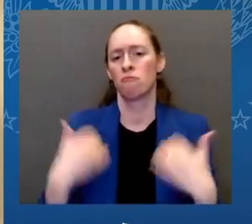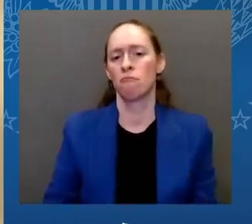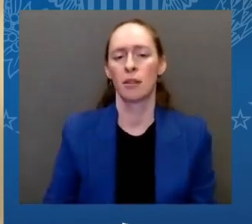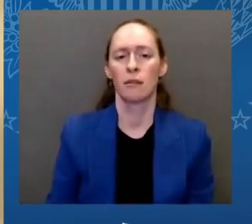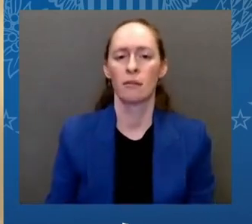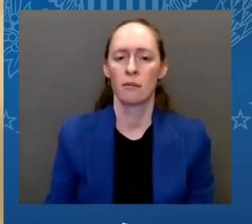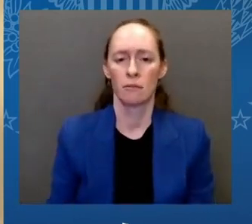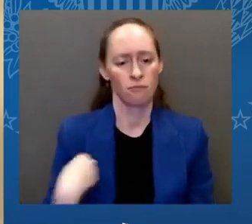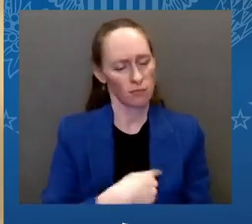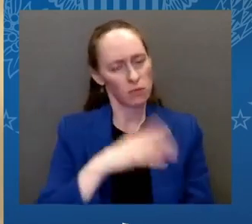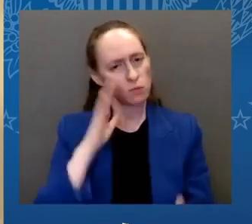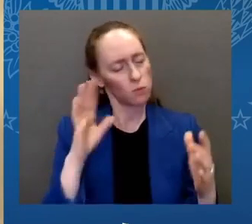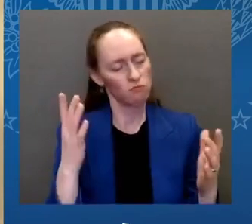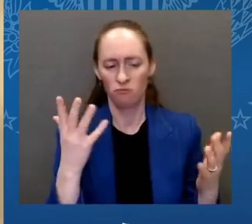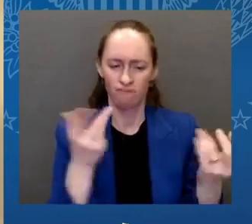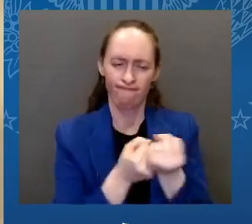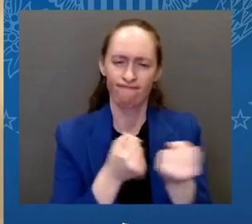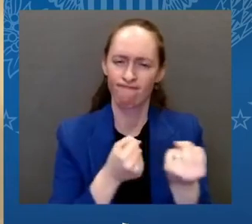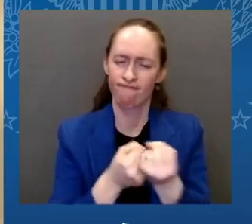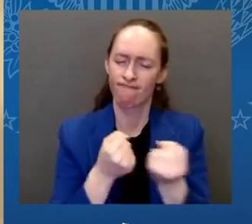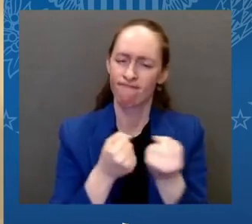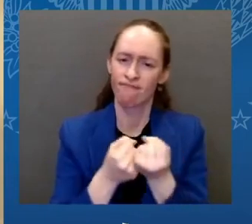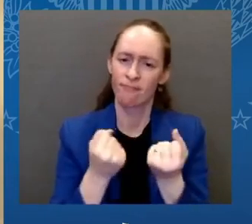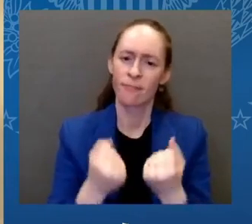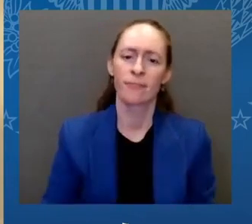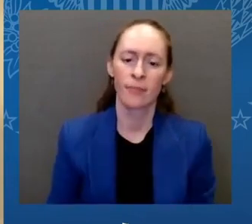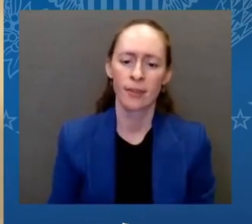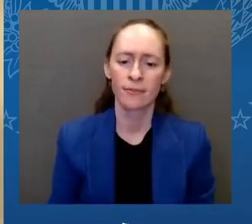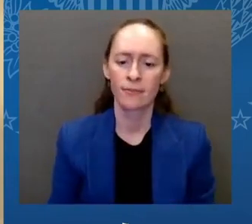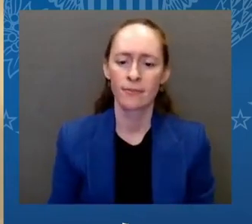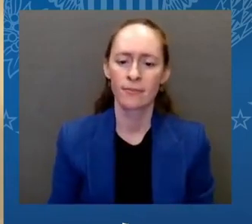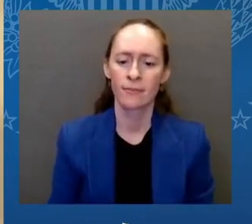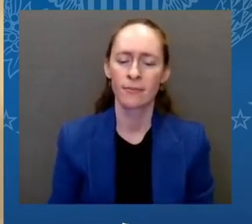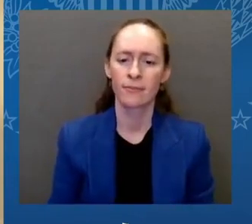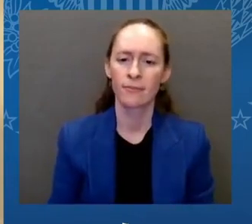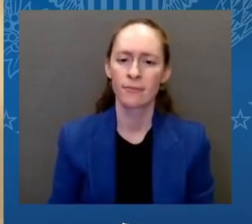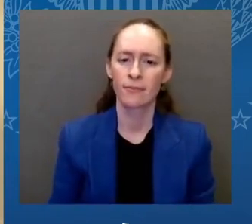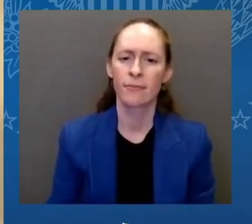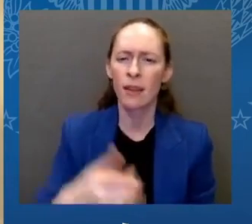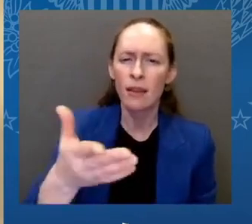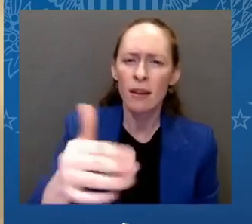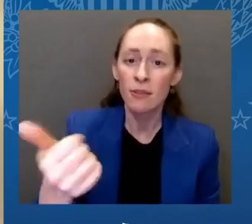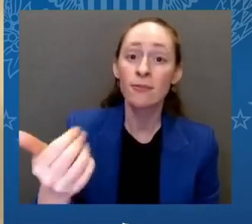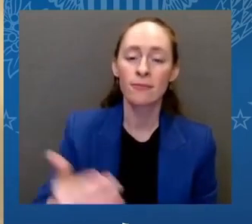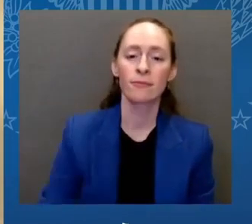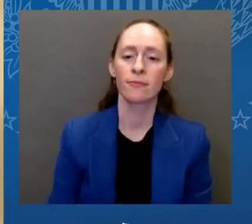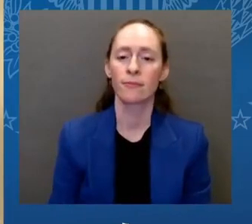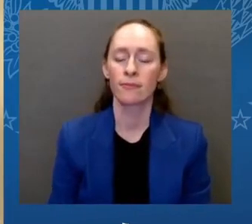щоб побачити Україну успішно. А яка була друга половина запитання? Чи